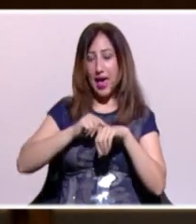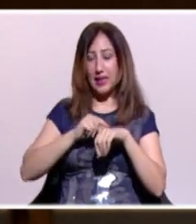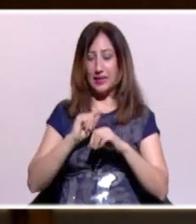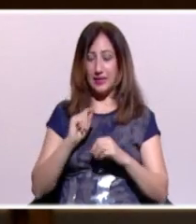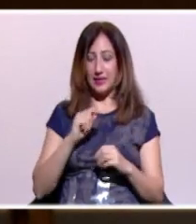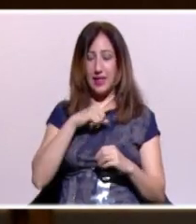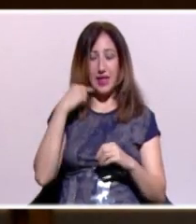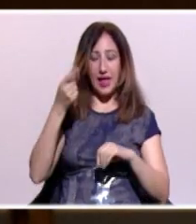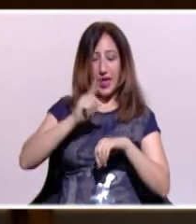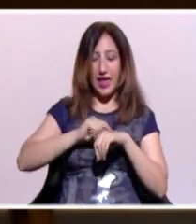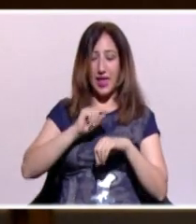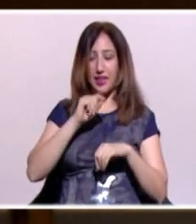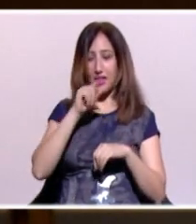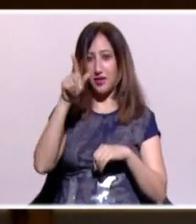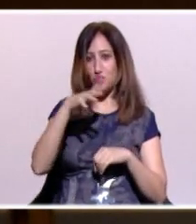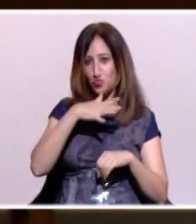الاداء جدا،